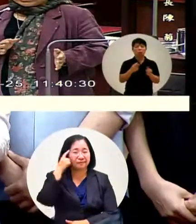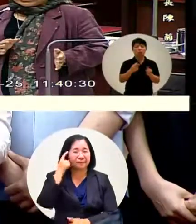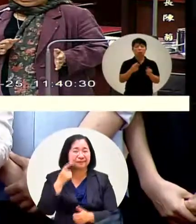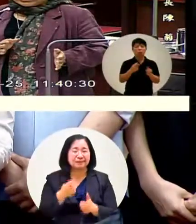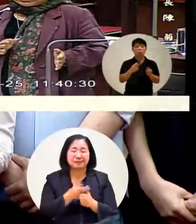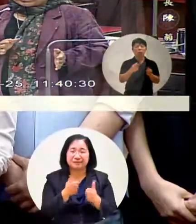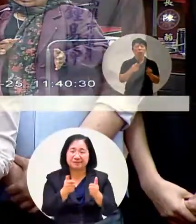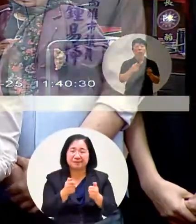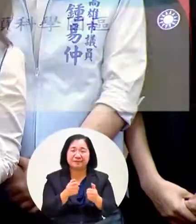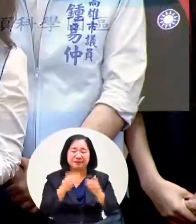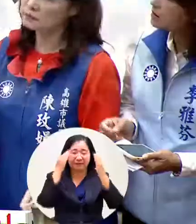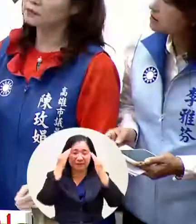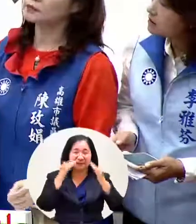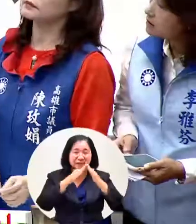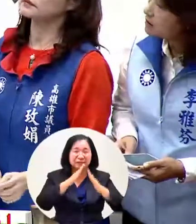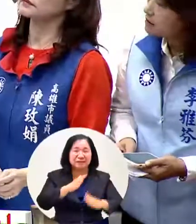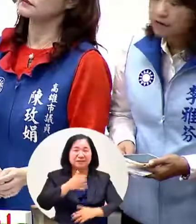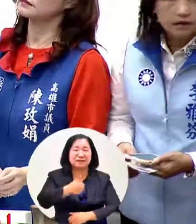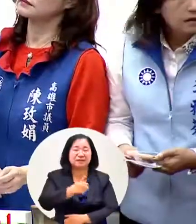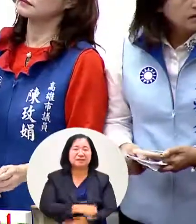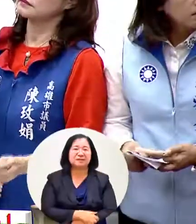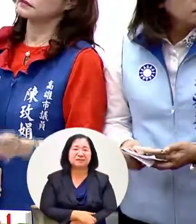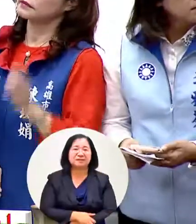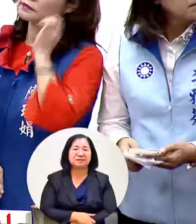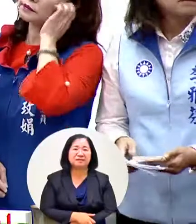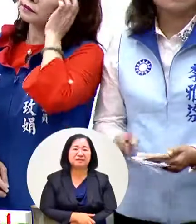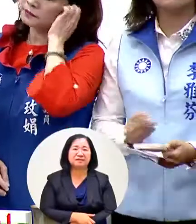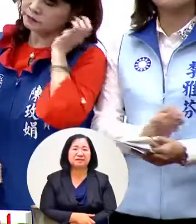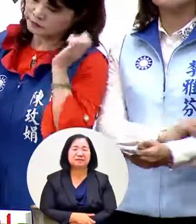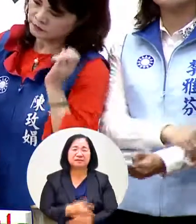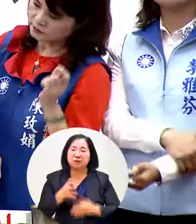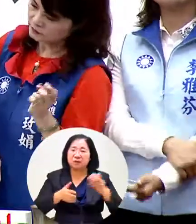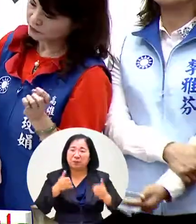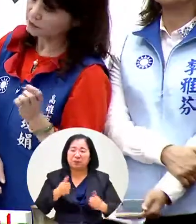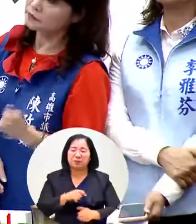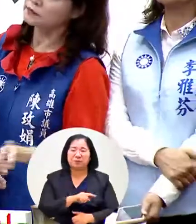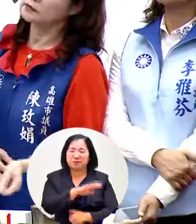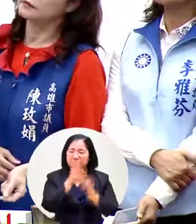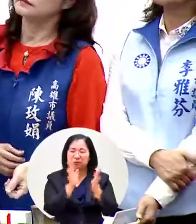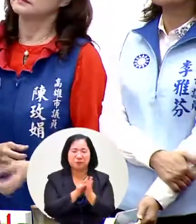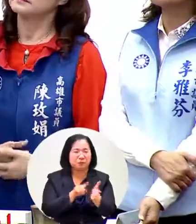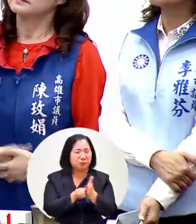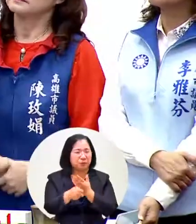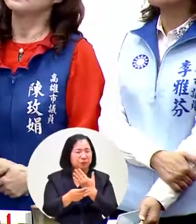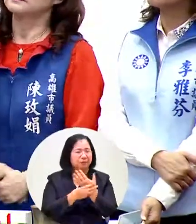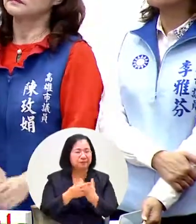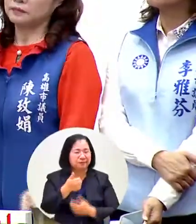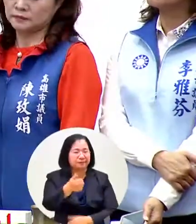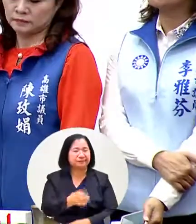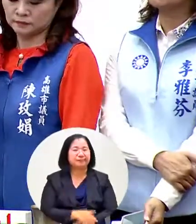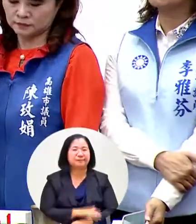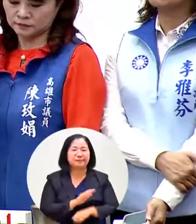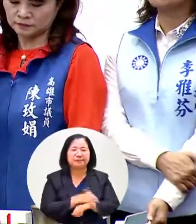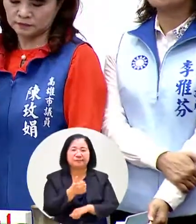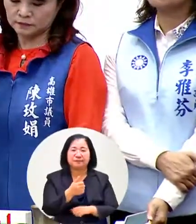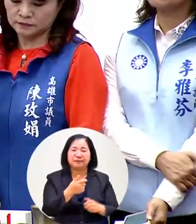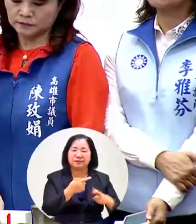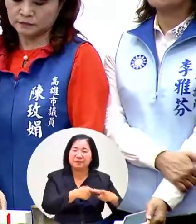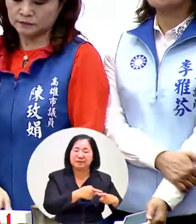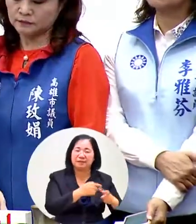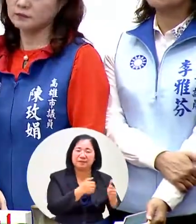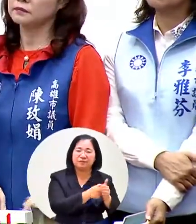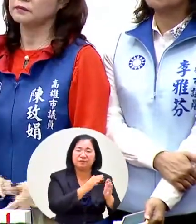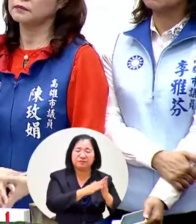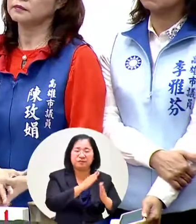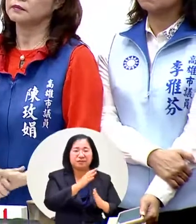准？民进党根本就是两套标准，请你们要刮别人胡子之前先看看自己。 那我